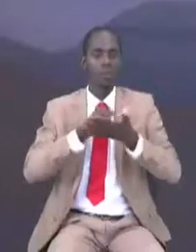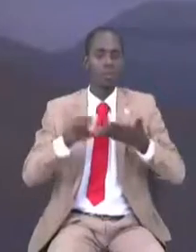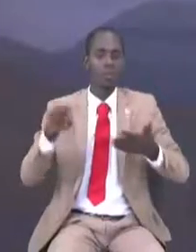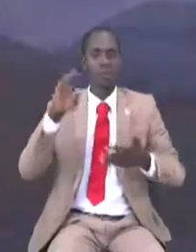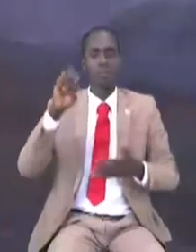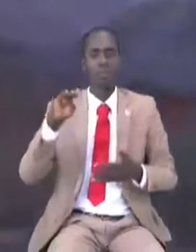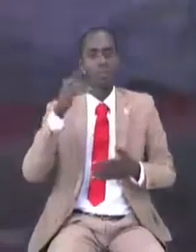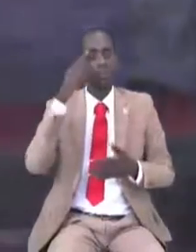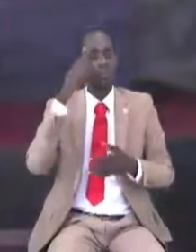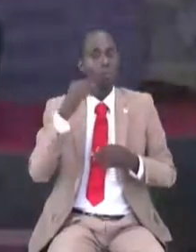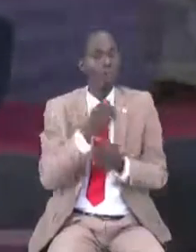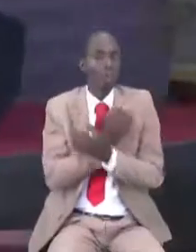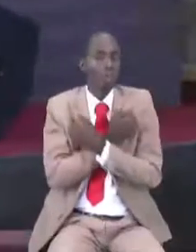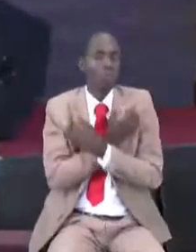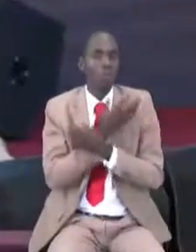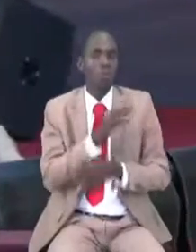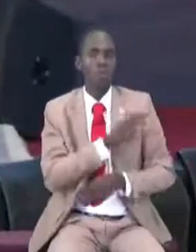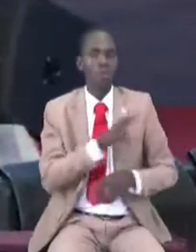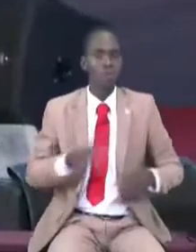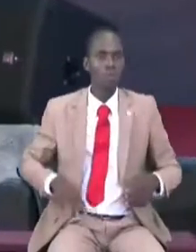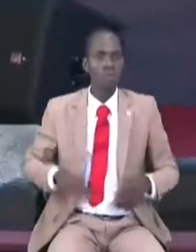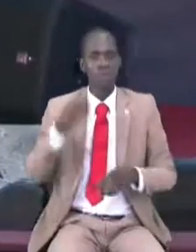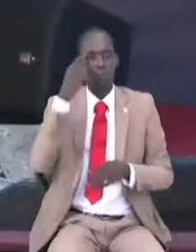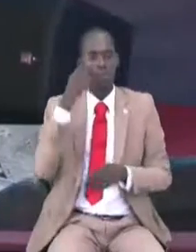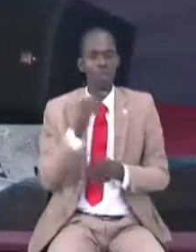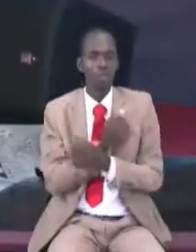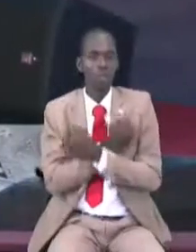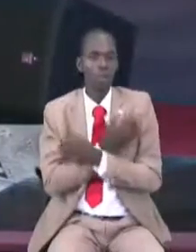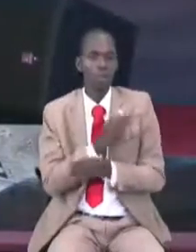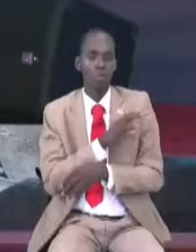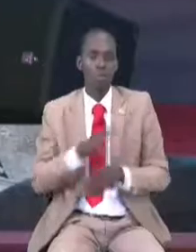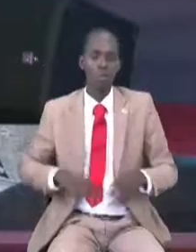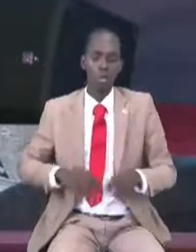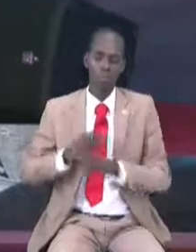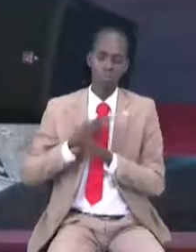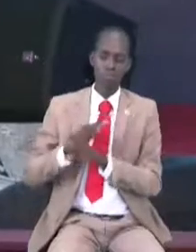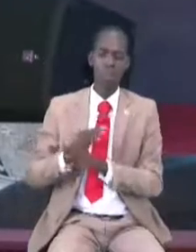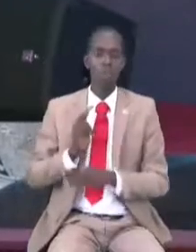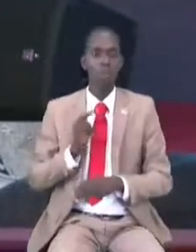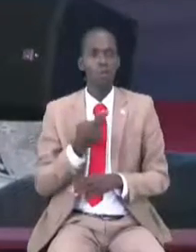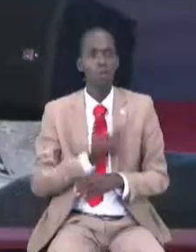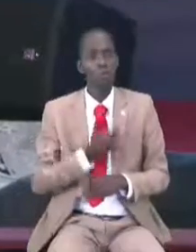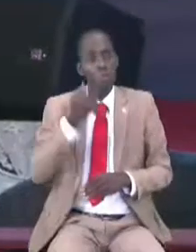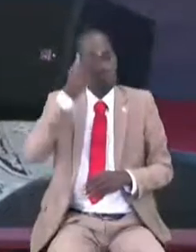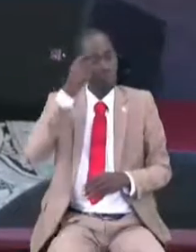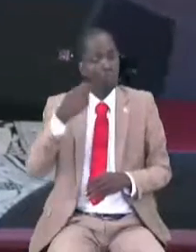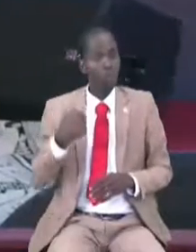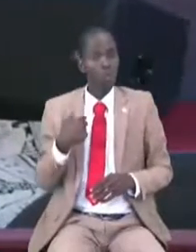Car l'amour de Christ nous presse, parce que nous estimons que si un seul est mort pour